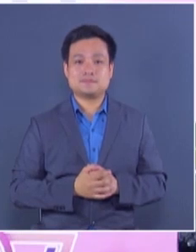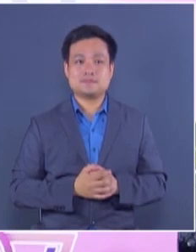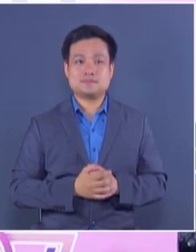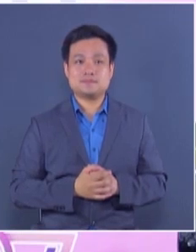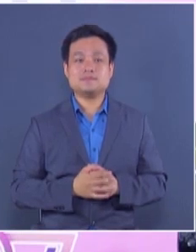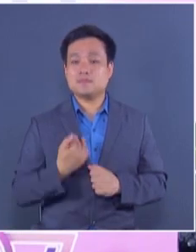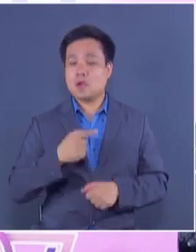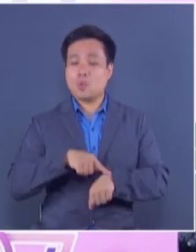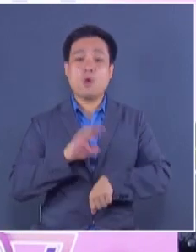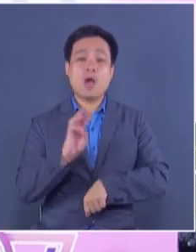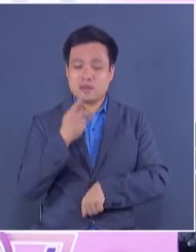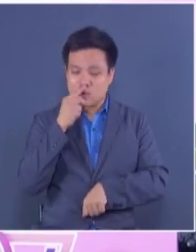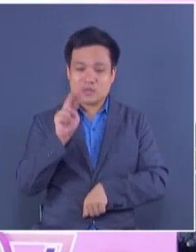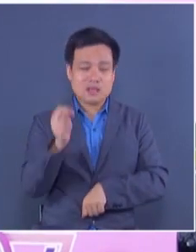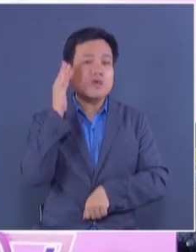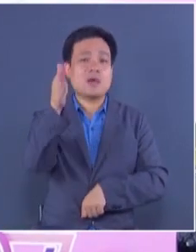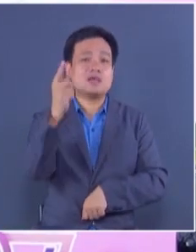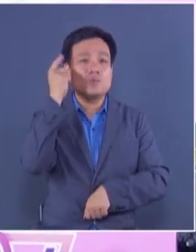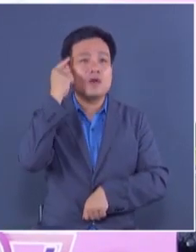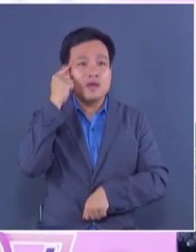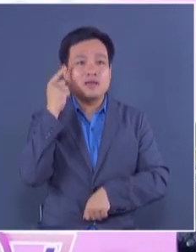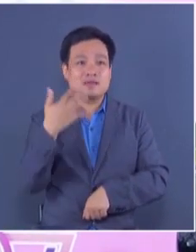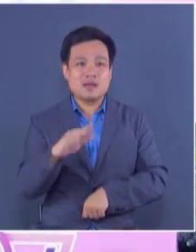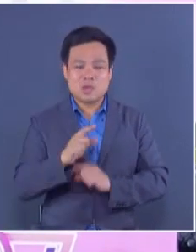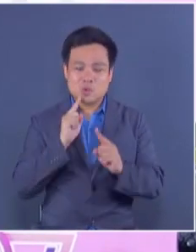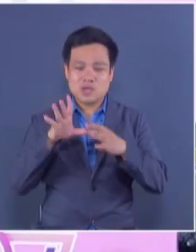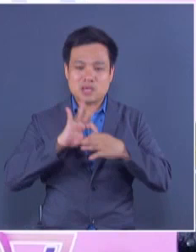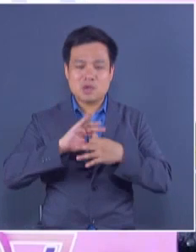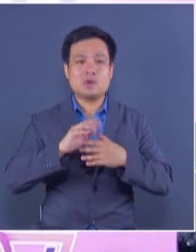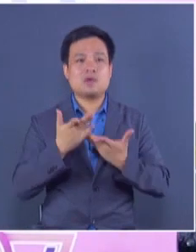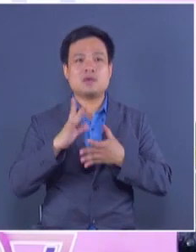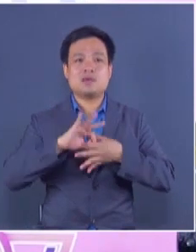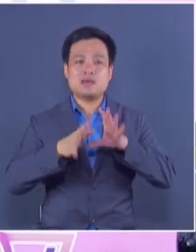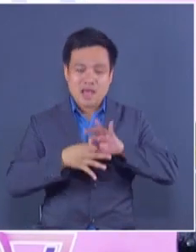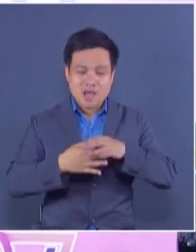เจอกันปาร์ตี้กันอะไรก็คุยเรื่องกีฬาบ้าง